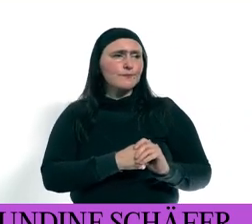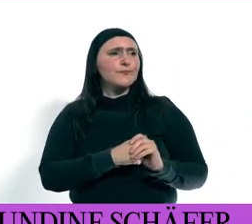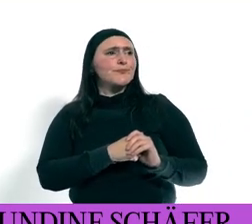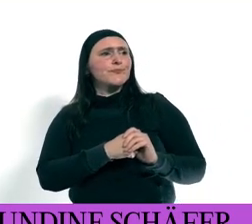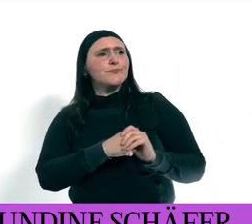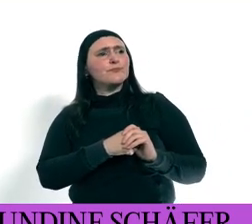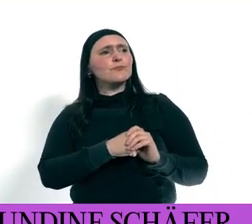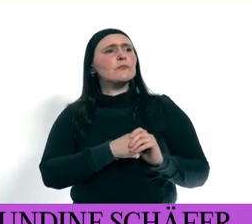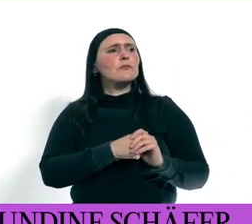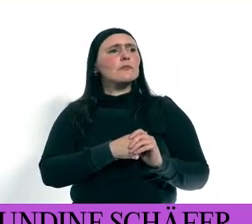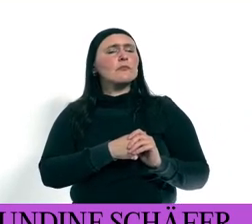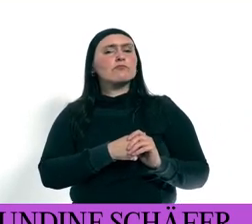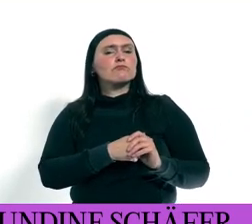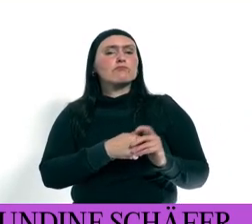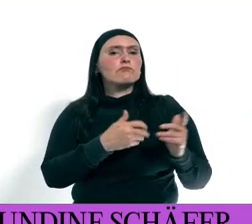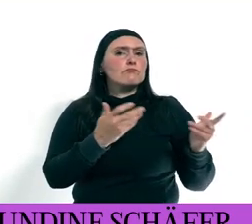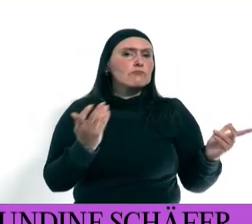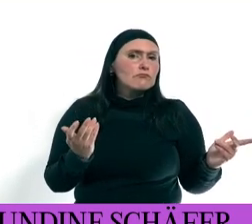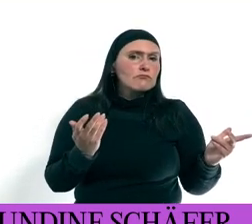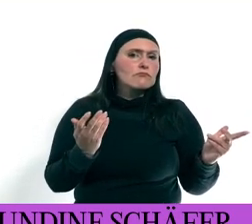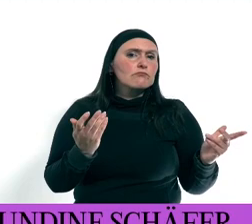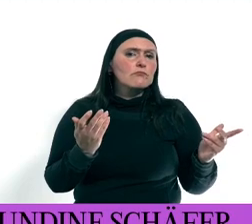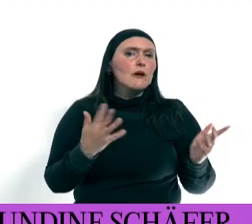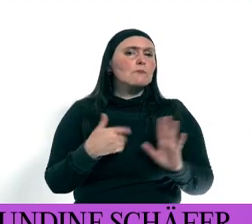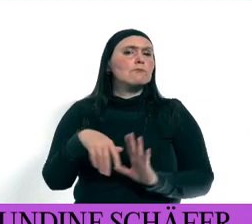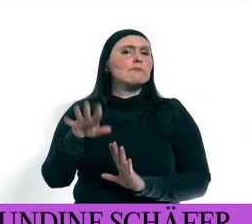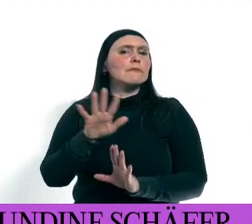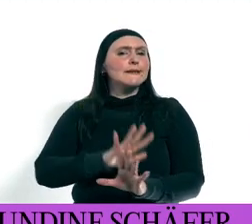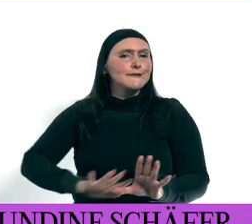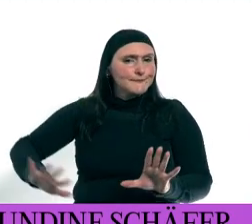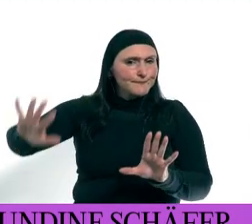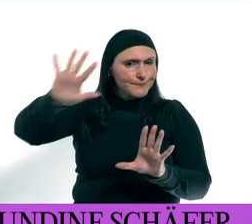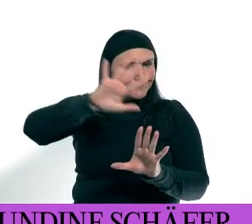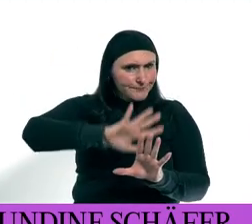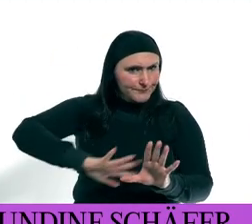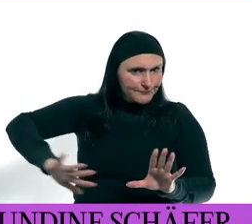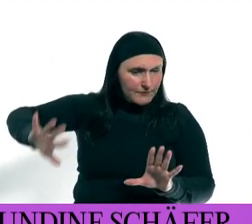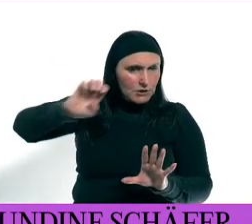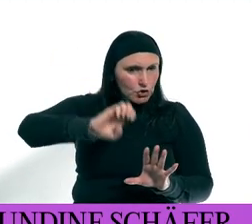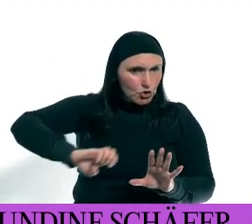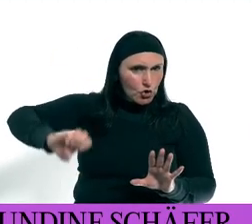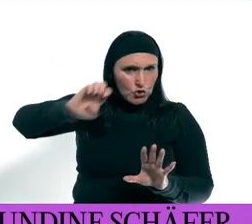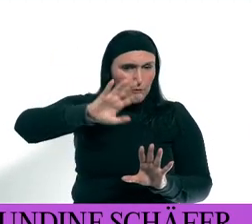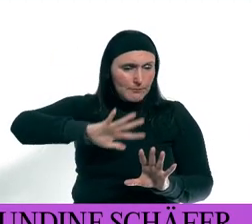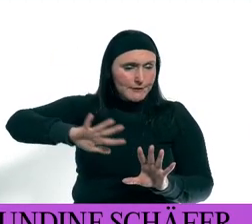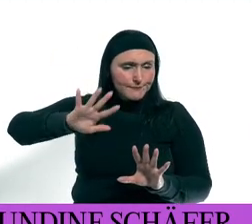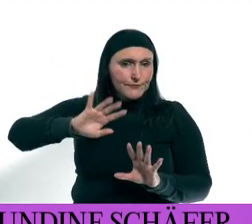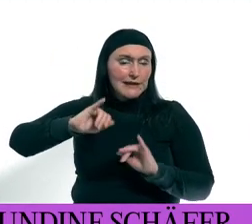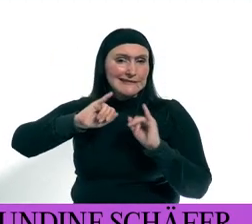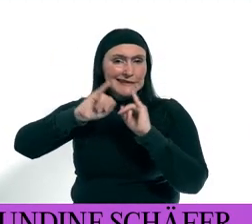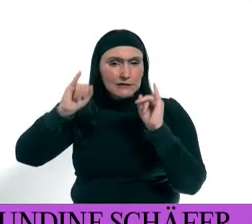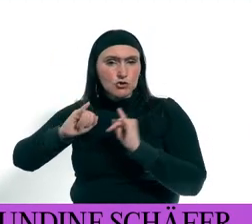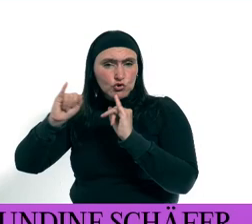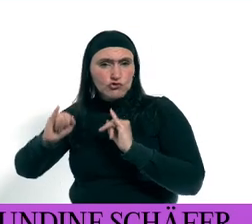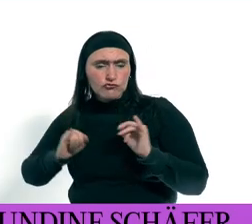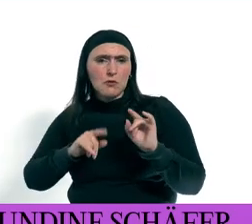Something that, you know, institutions across Europe or whatever in different parts of the world, we were so worried about